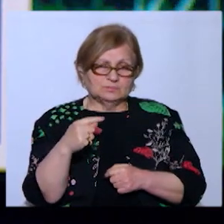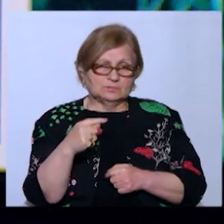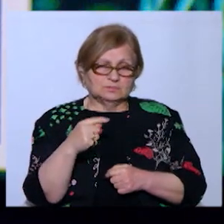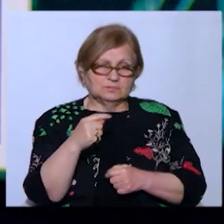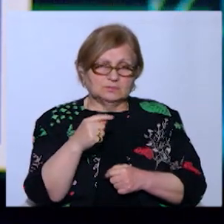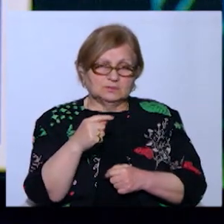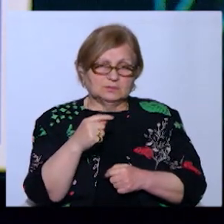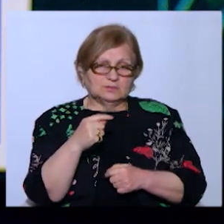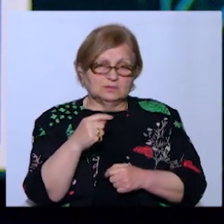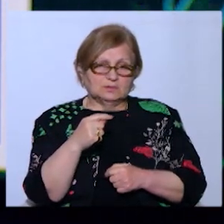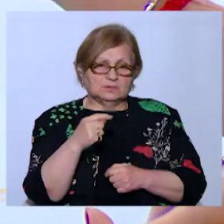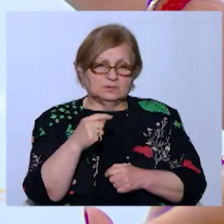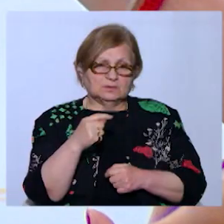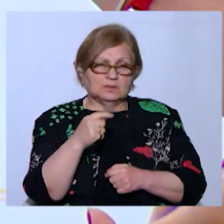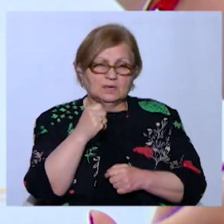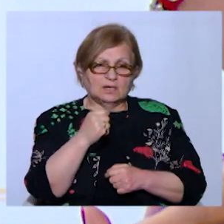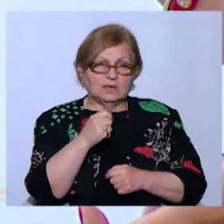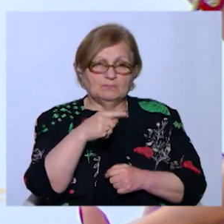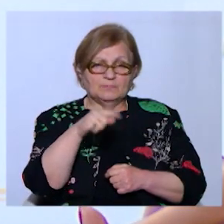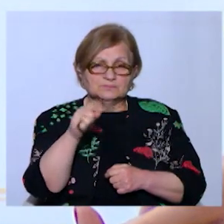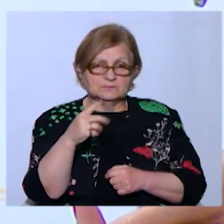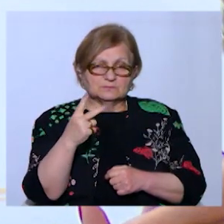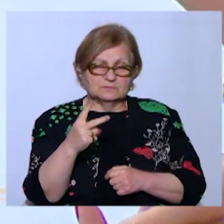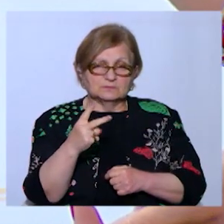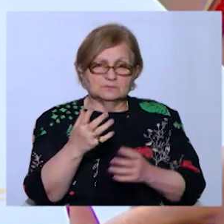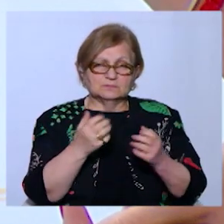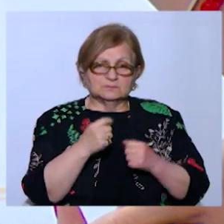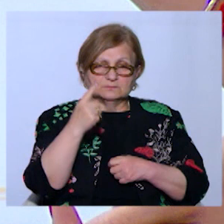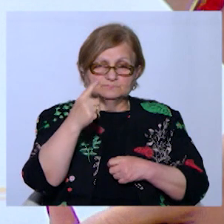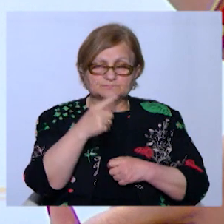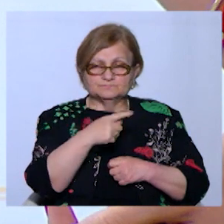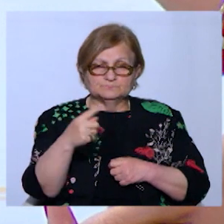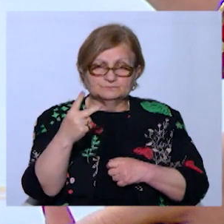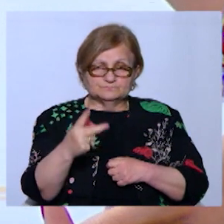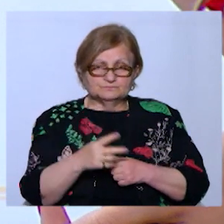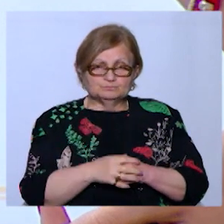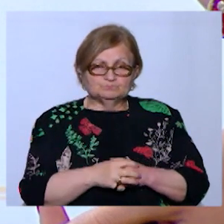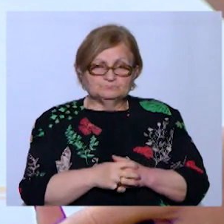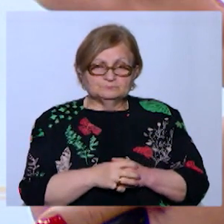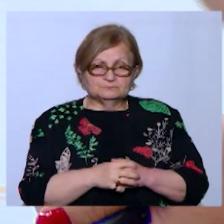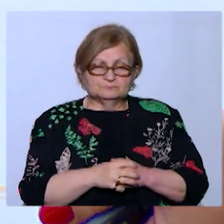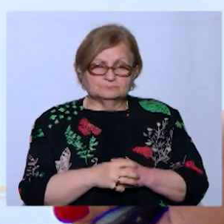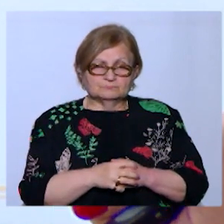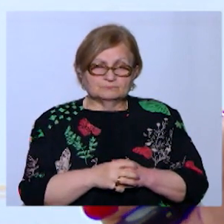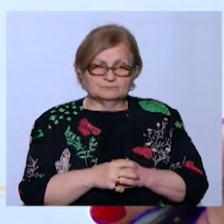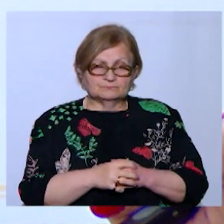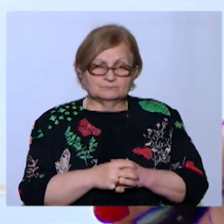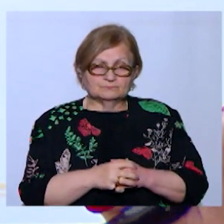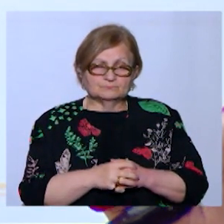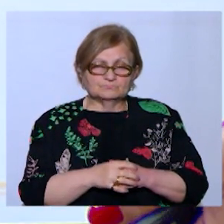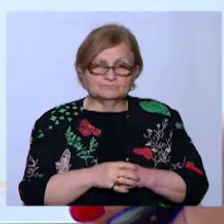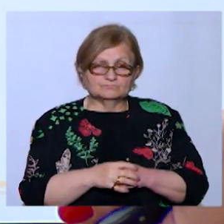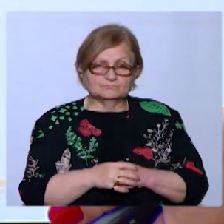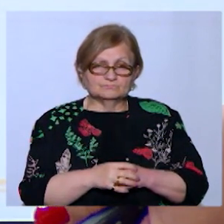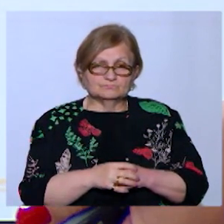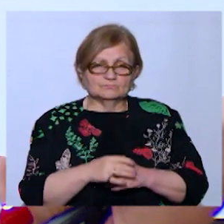ა ფესვი 2-თან. მივიღეთ ერთი შეფარდებული ფესვი 2-თან. ხო ესეა? ანუ